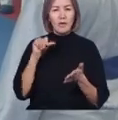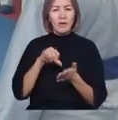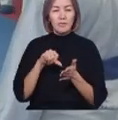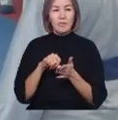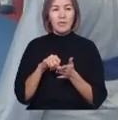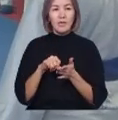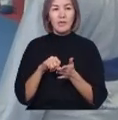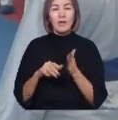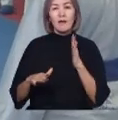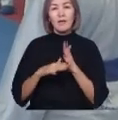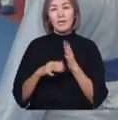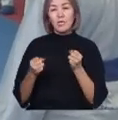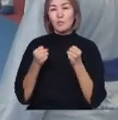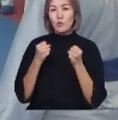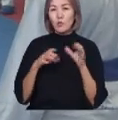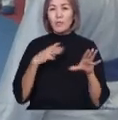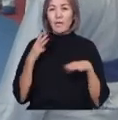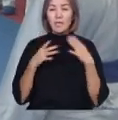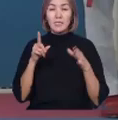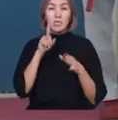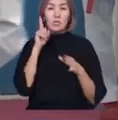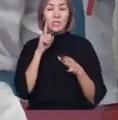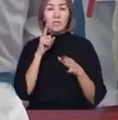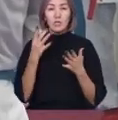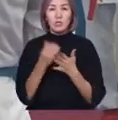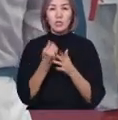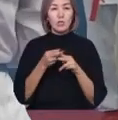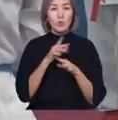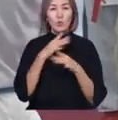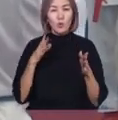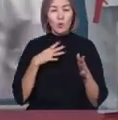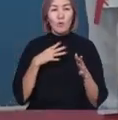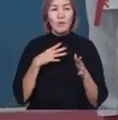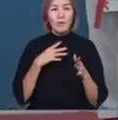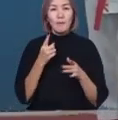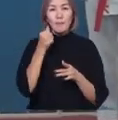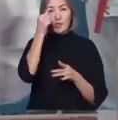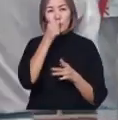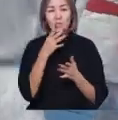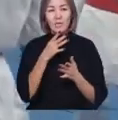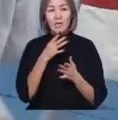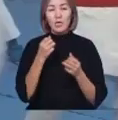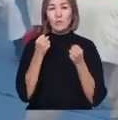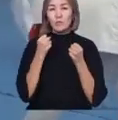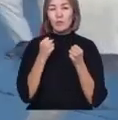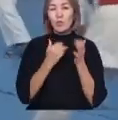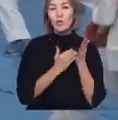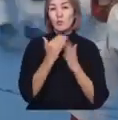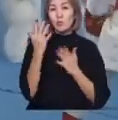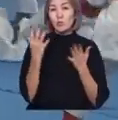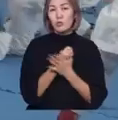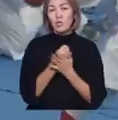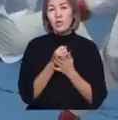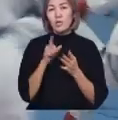Әсіресе мұндағы каратэ спортымен айналысатын жастардың жетістігі көп көрінеді. Бар болғаны бір жыл ішінде спорттағы шыңды бағындырып